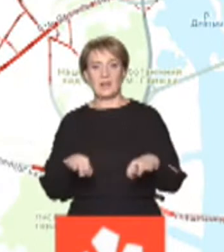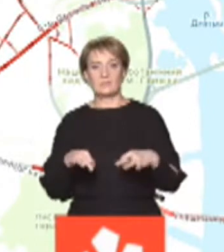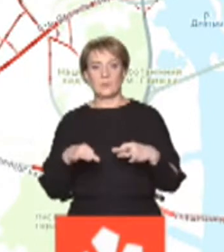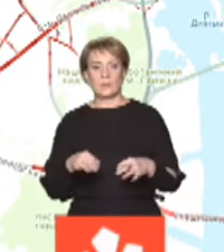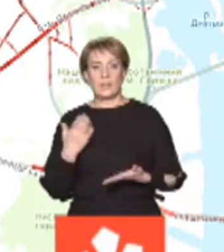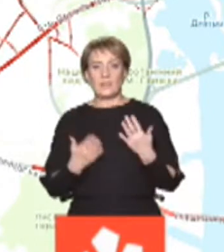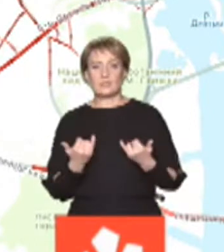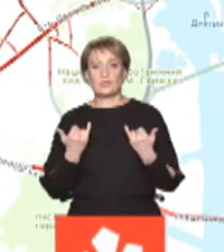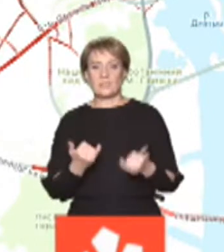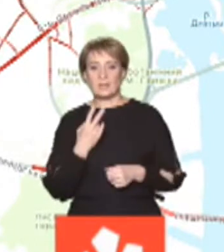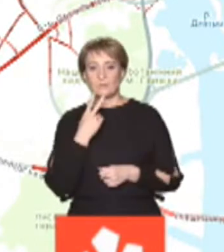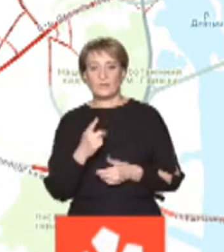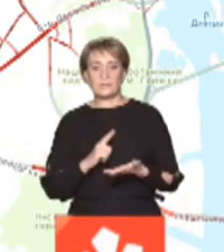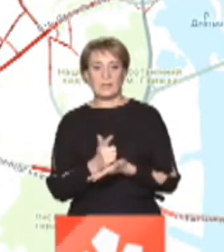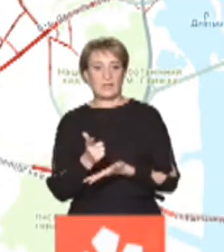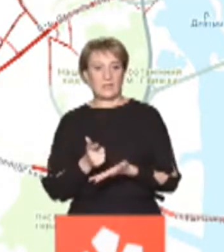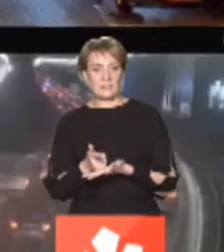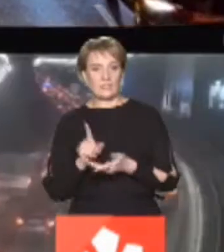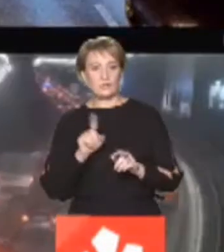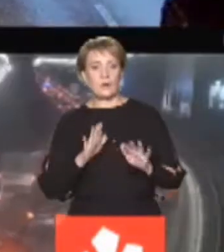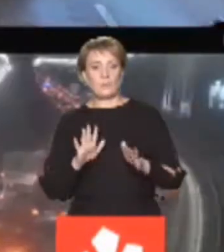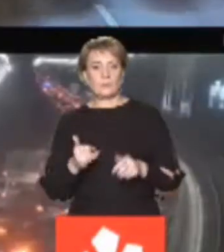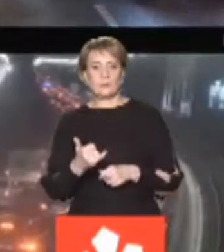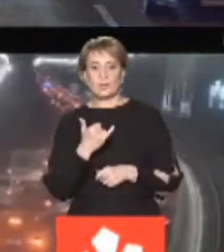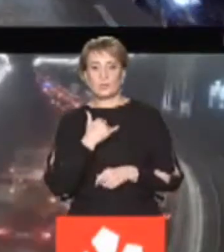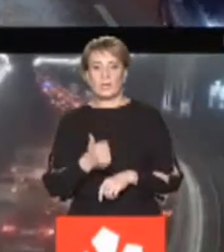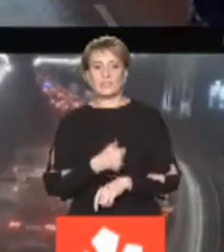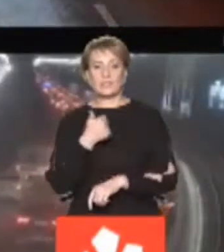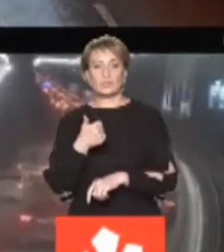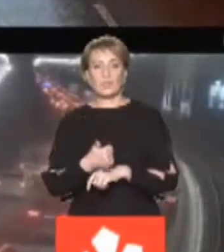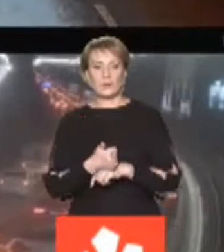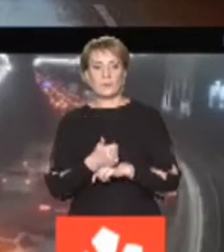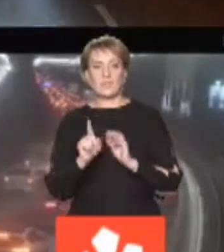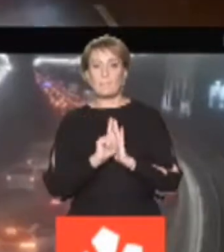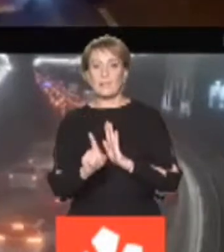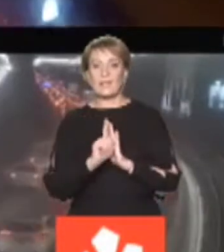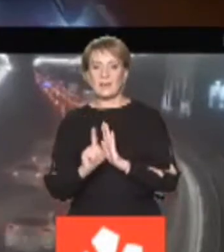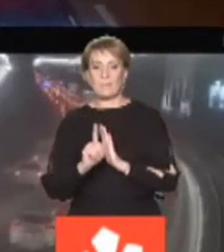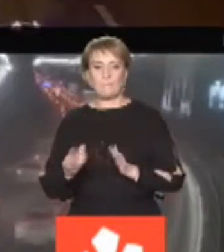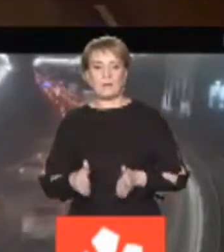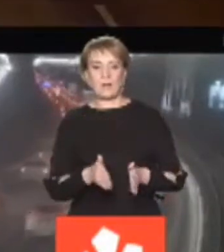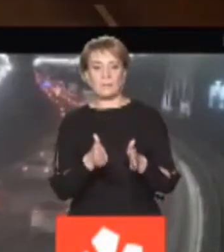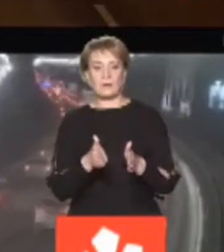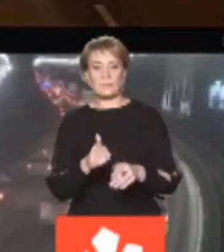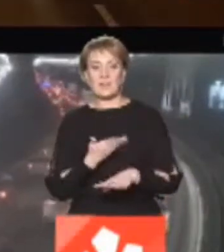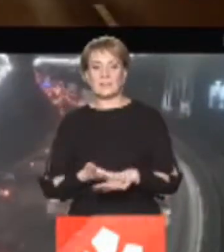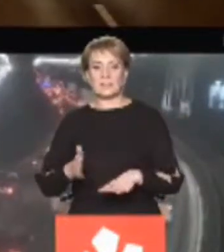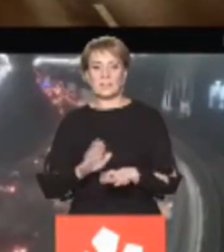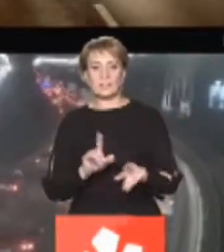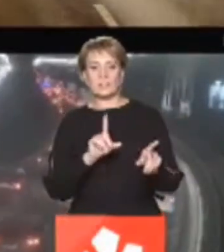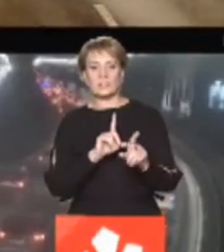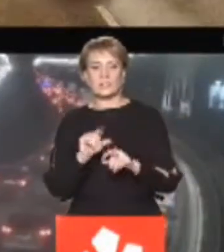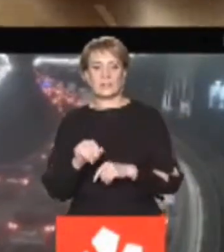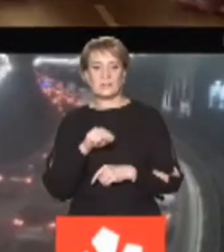Ну, якщо просто зараз подивимося, що відбувається у нас на наших головних переправах, то бачимо, що найскладніше їхати все ж